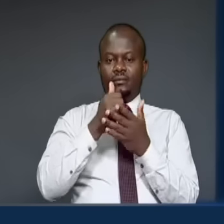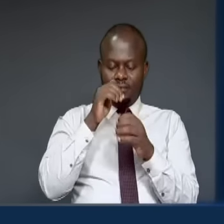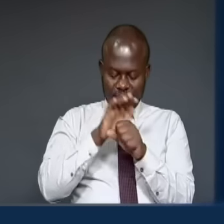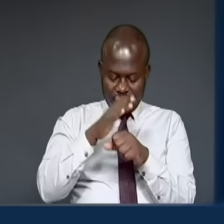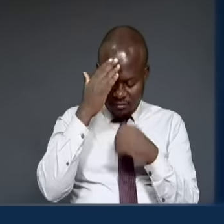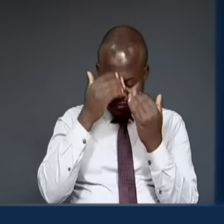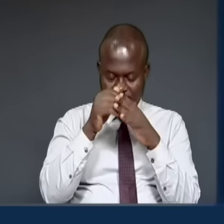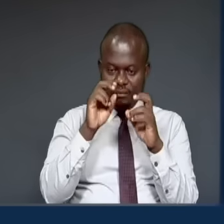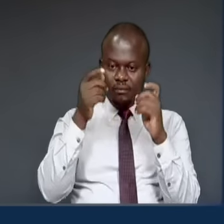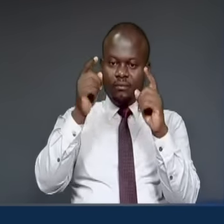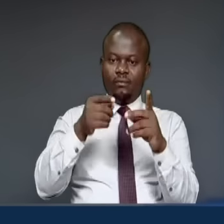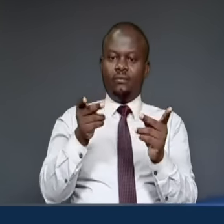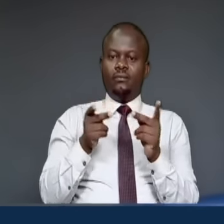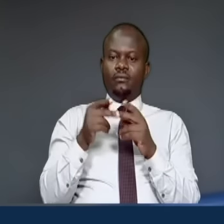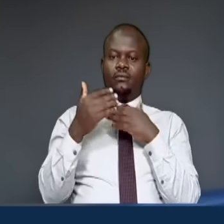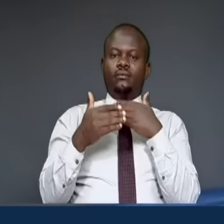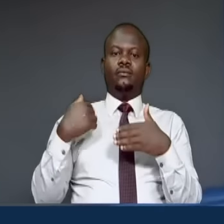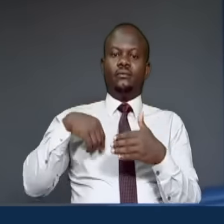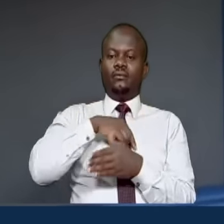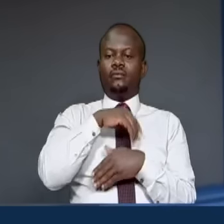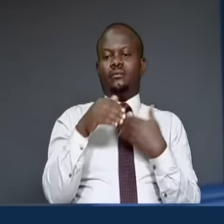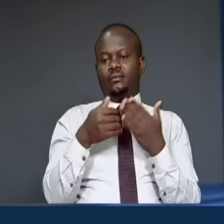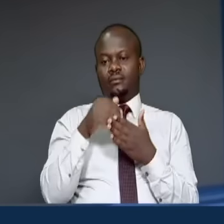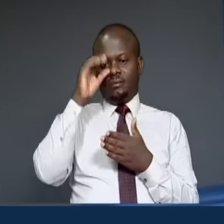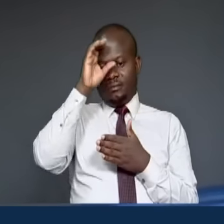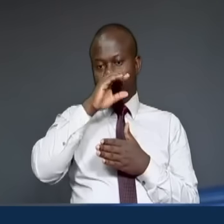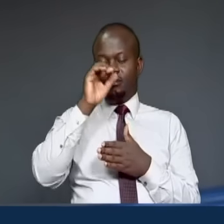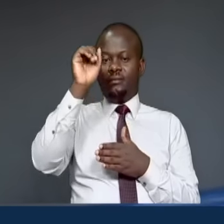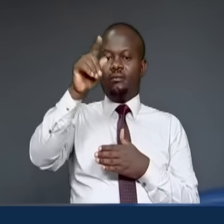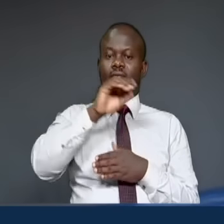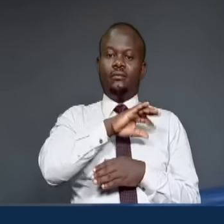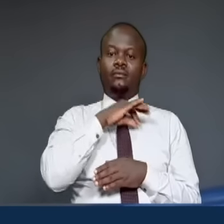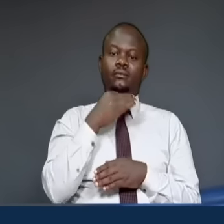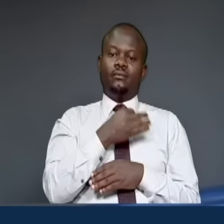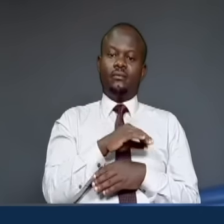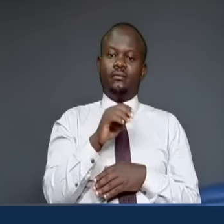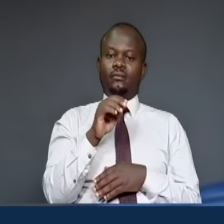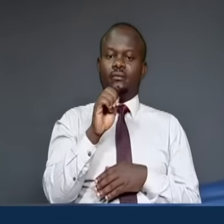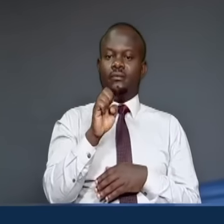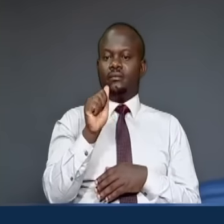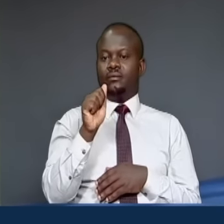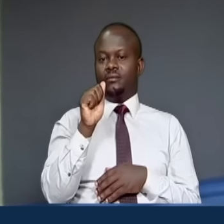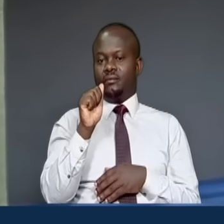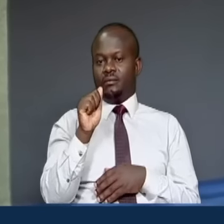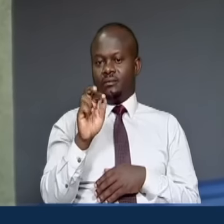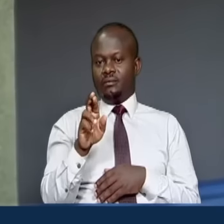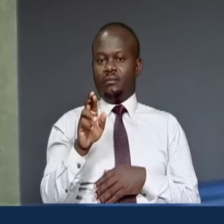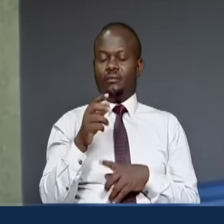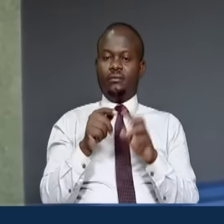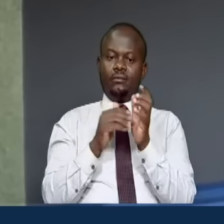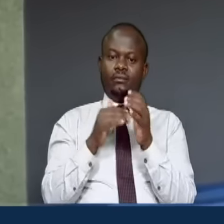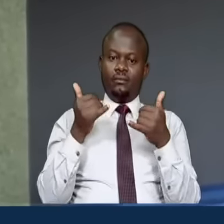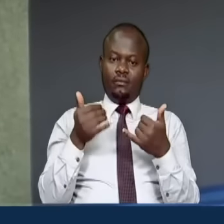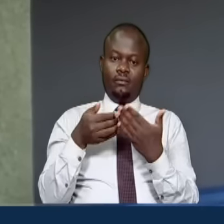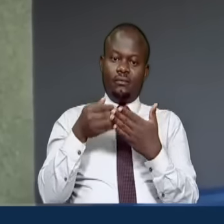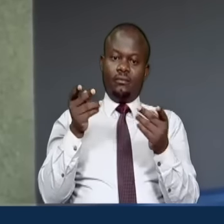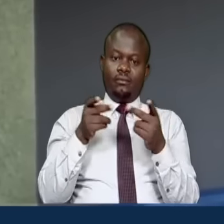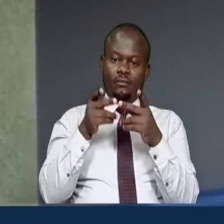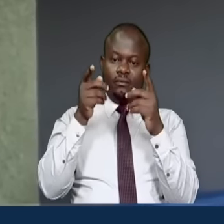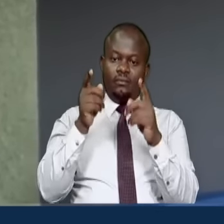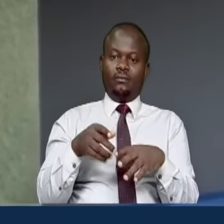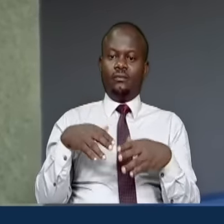kubera ko waje hafi yacu, ubundi twavomaga kwa Padiri Kureyeri no mu rubyiniro, ako kuva umugezi waza